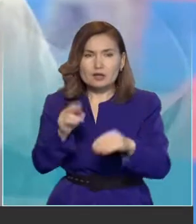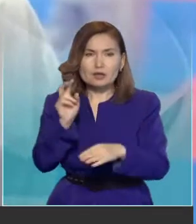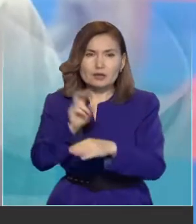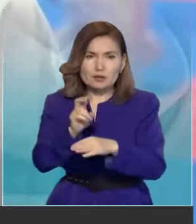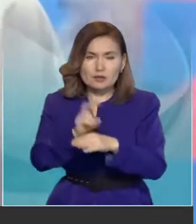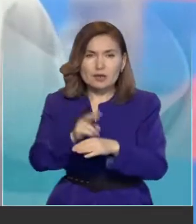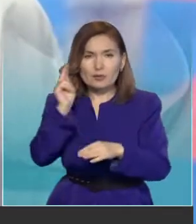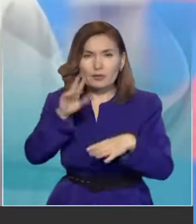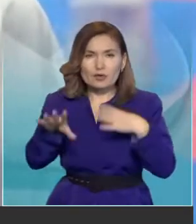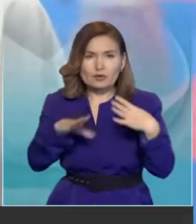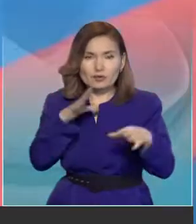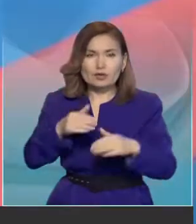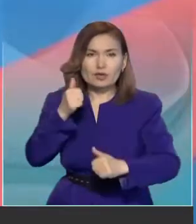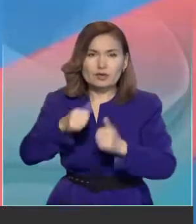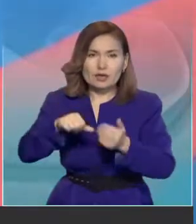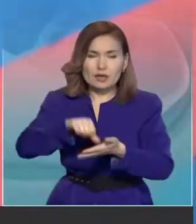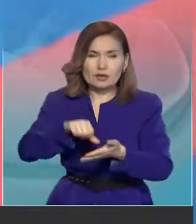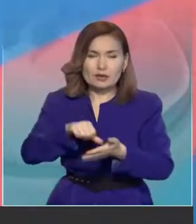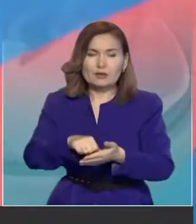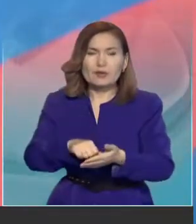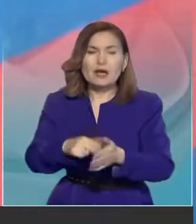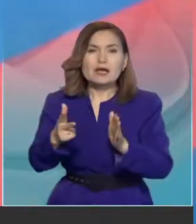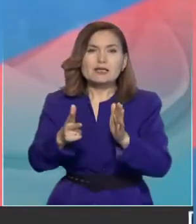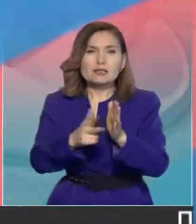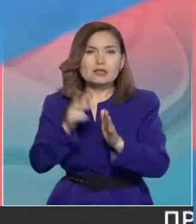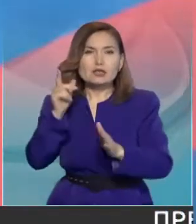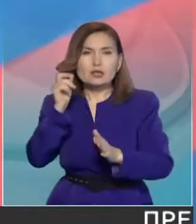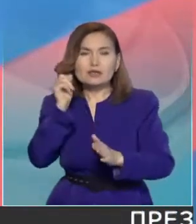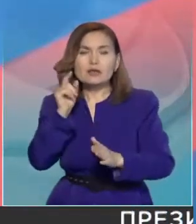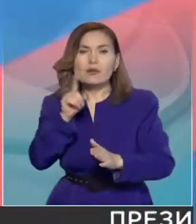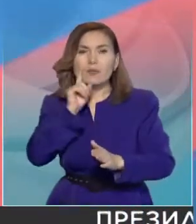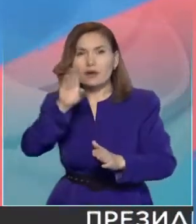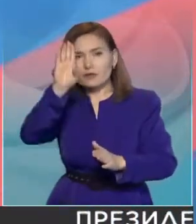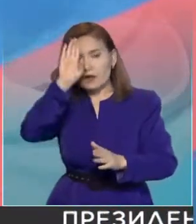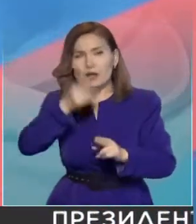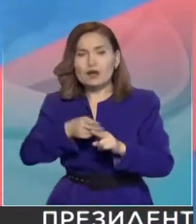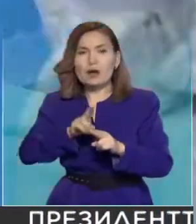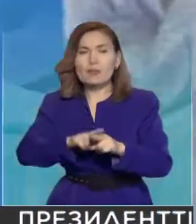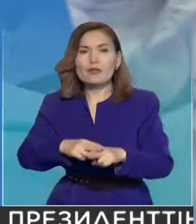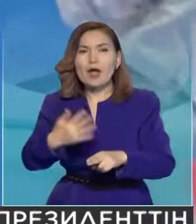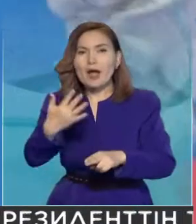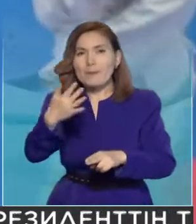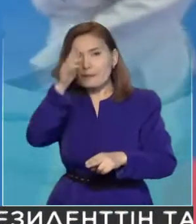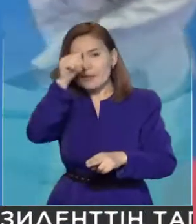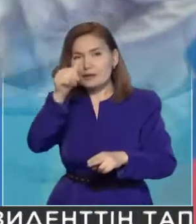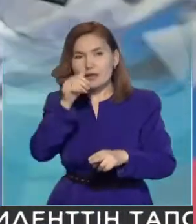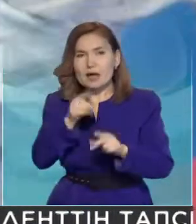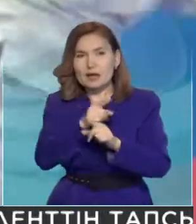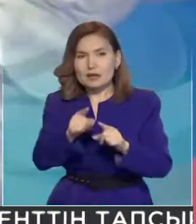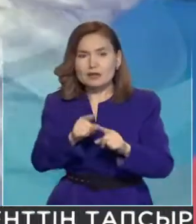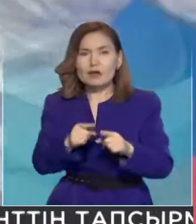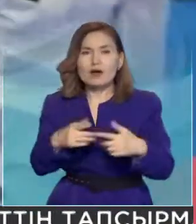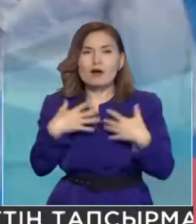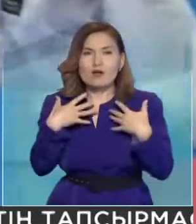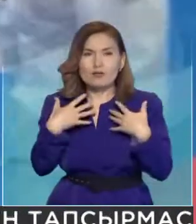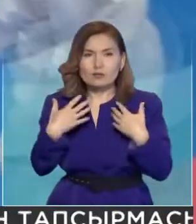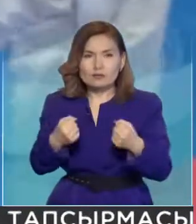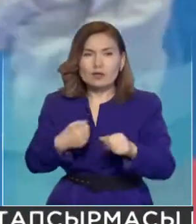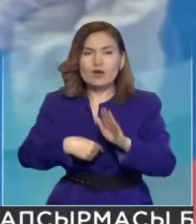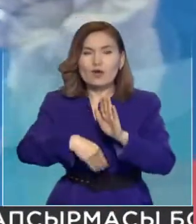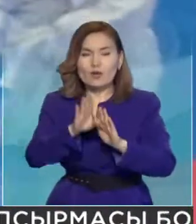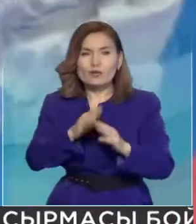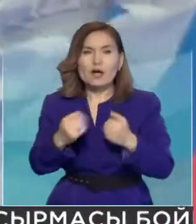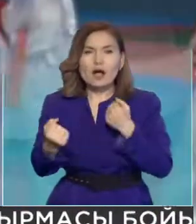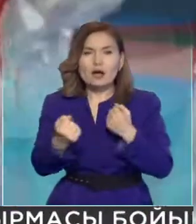де жарыстарға қатысамыз. 8 жасар Арман тайкондоның арқасына айландырған 5-6 айда өзгеріп сала берді. Бұлшық еттері нығайып,